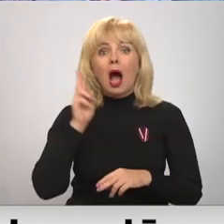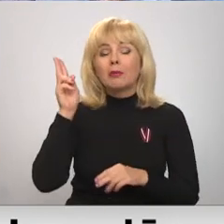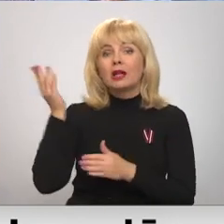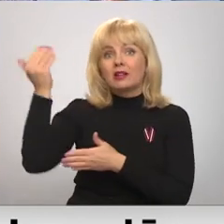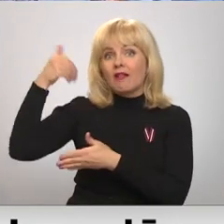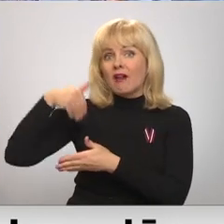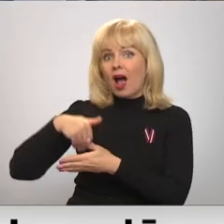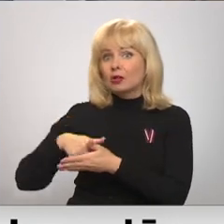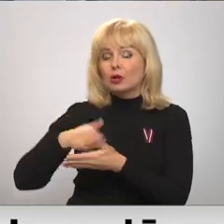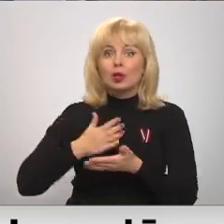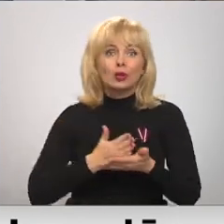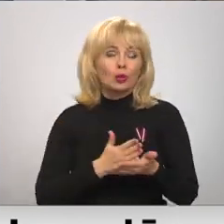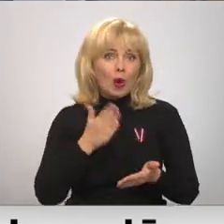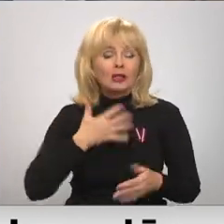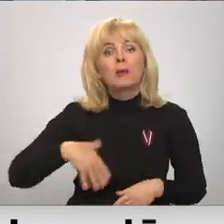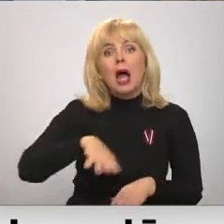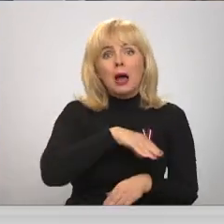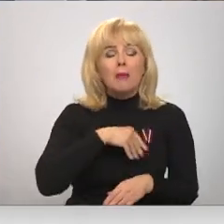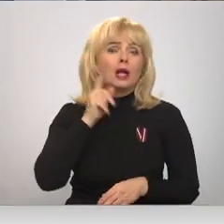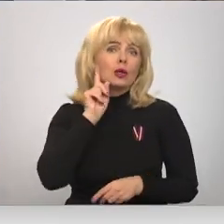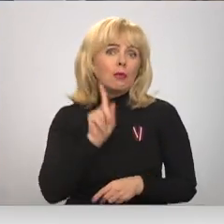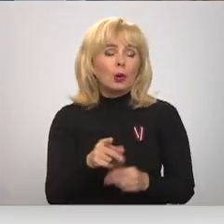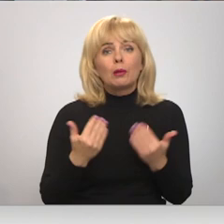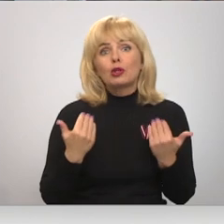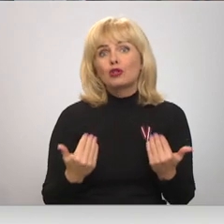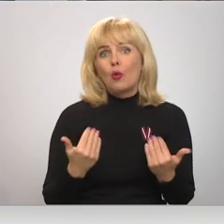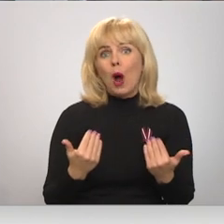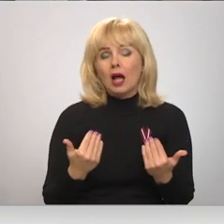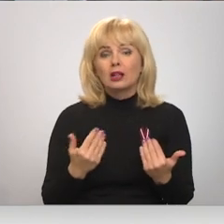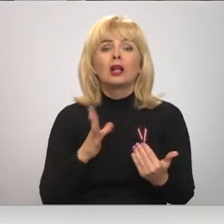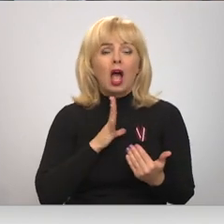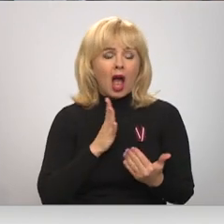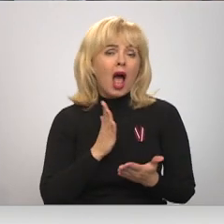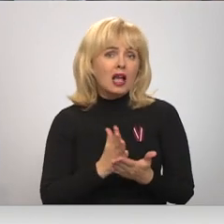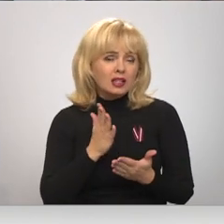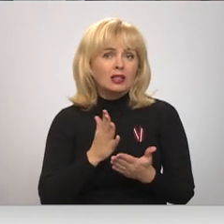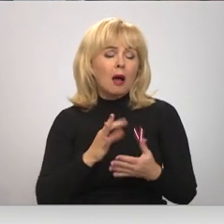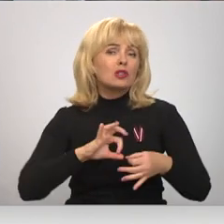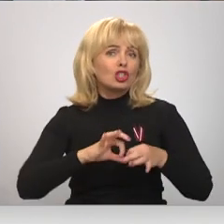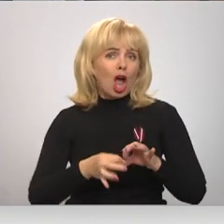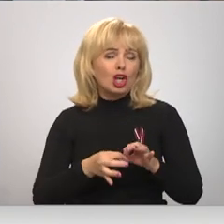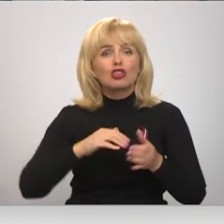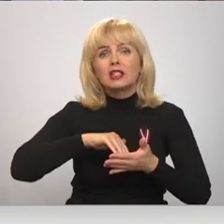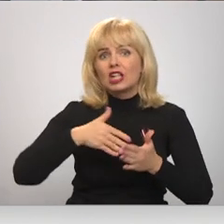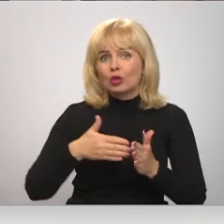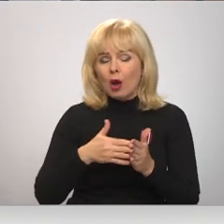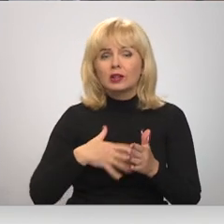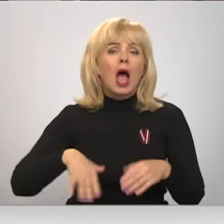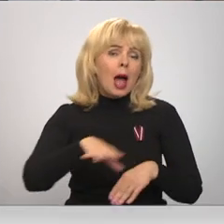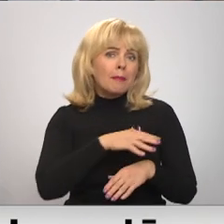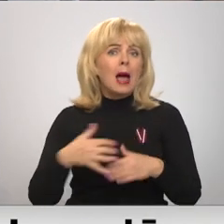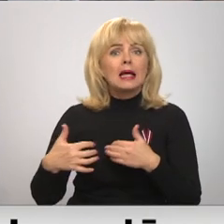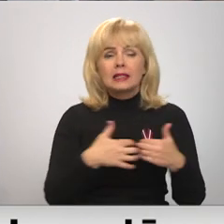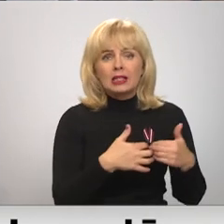notikumi. Mēs, protams, šodien atrodamies sarežģītā situācijā. Mēs cīnāmies ar